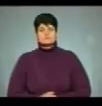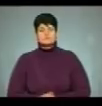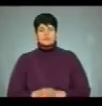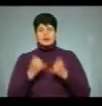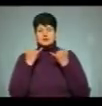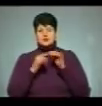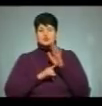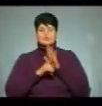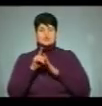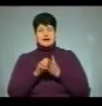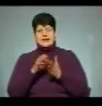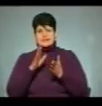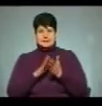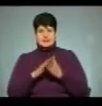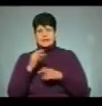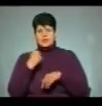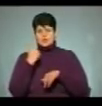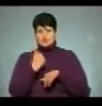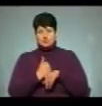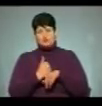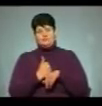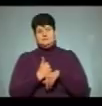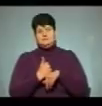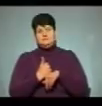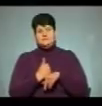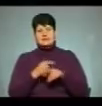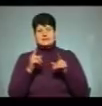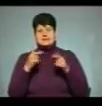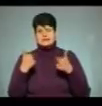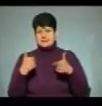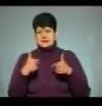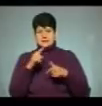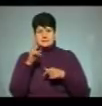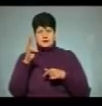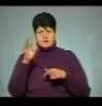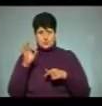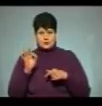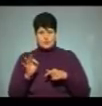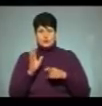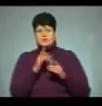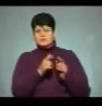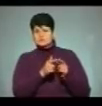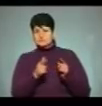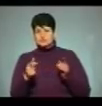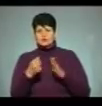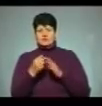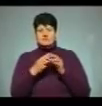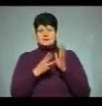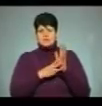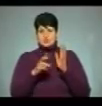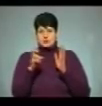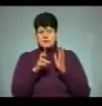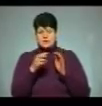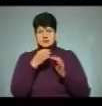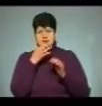Сьогодні розпочалася реєстрація на основну сесію зовнішнього незалежного оцінювання. Триватиме вона до 18 березня.